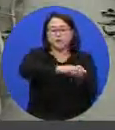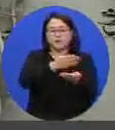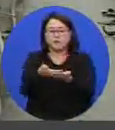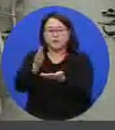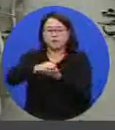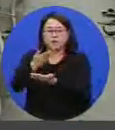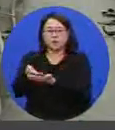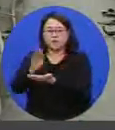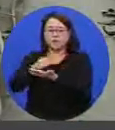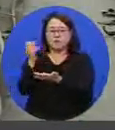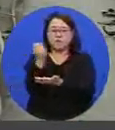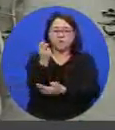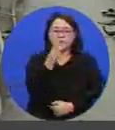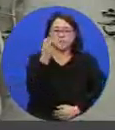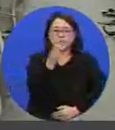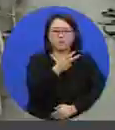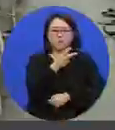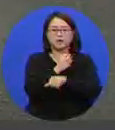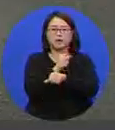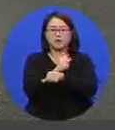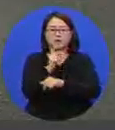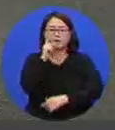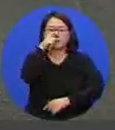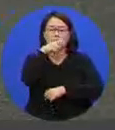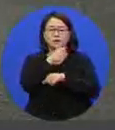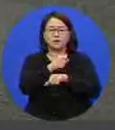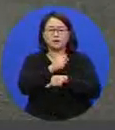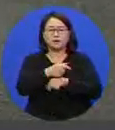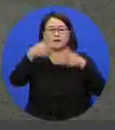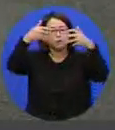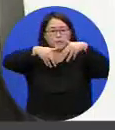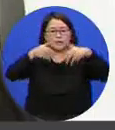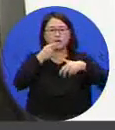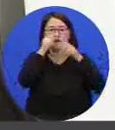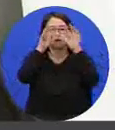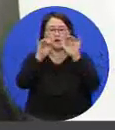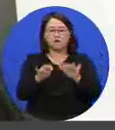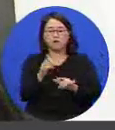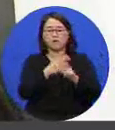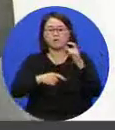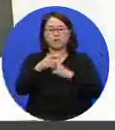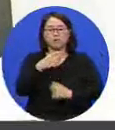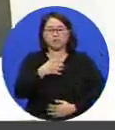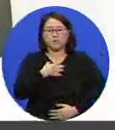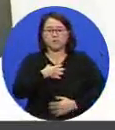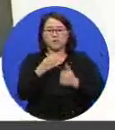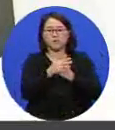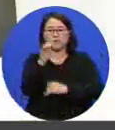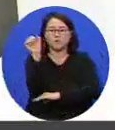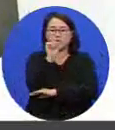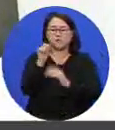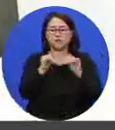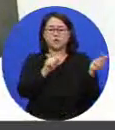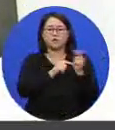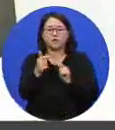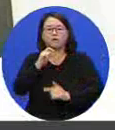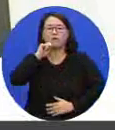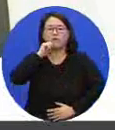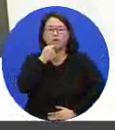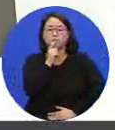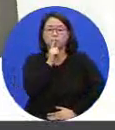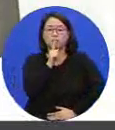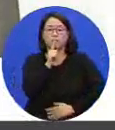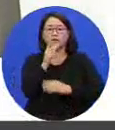내리면 노면이 더 미끄러워 운전자들은 사고 위험을 호소하고 있습니다. 파손되고 그리고 파지고 막 그래가지고 겁내 위험합니다.